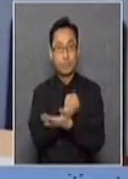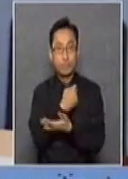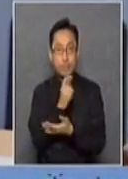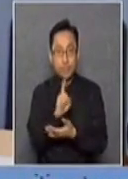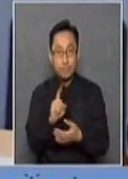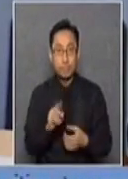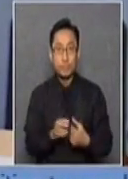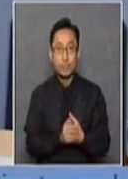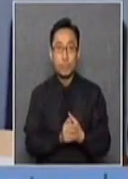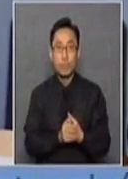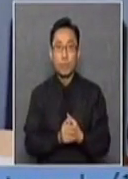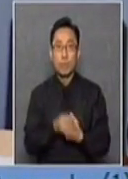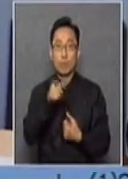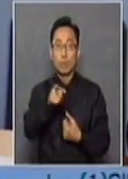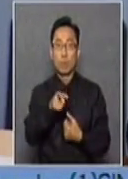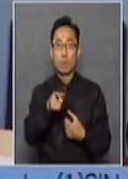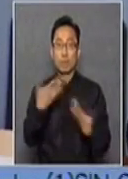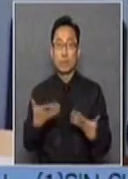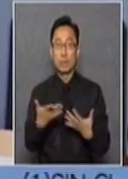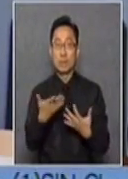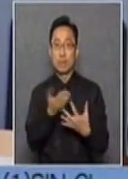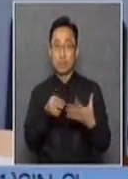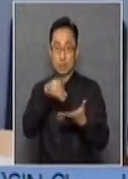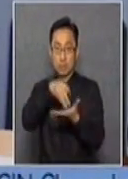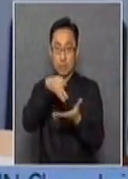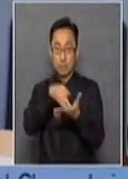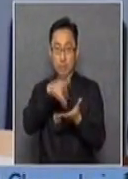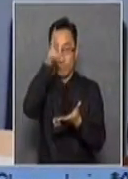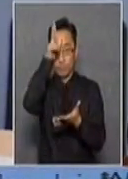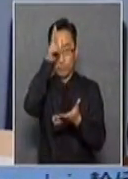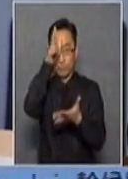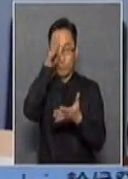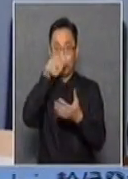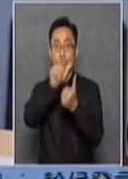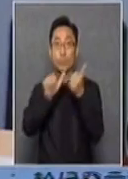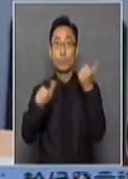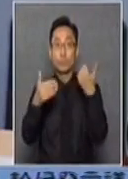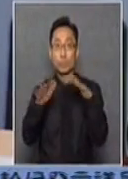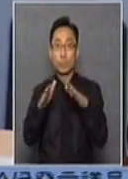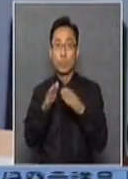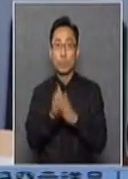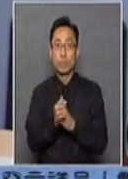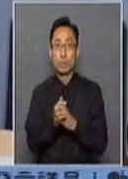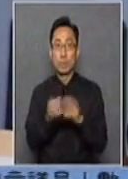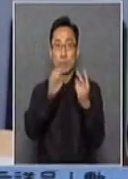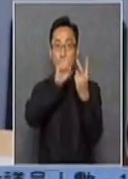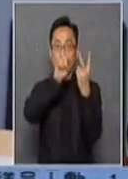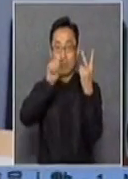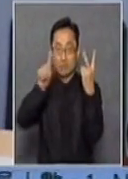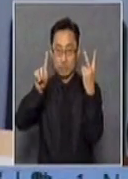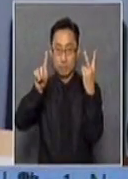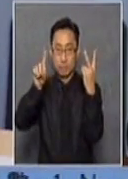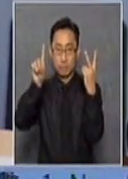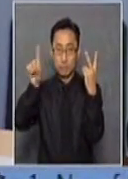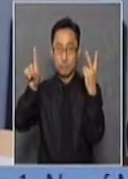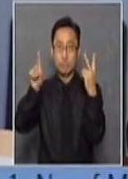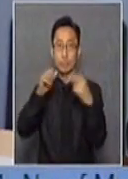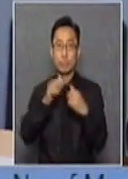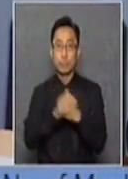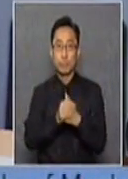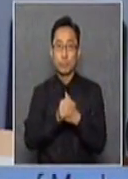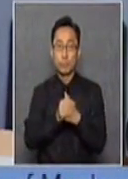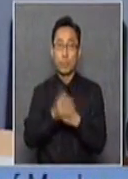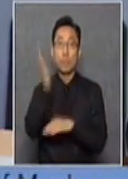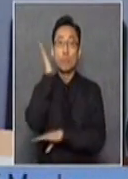他一日後門深似海，現在2011年這個我讀出來的2011年的法那個講